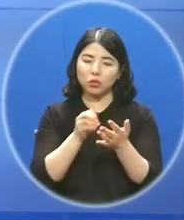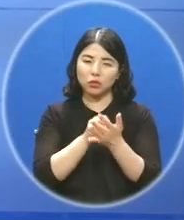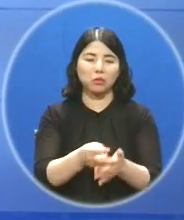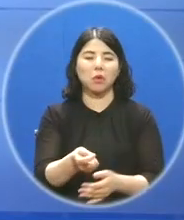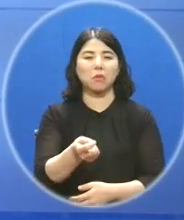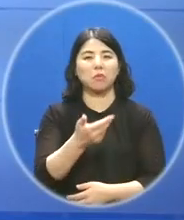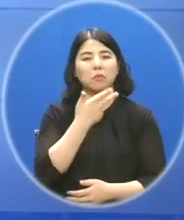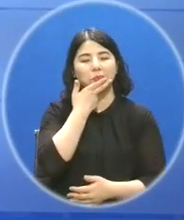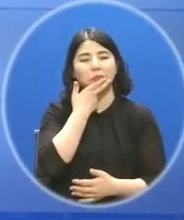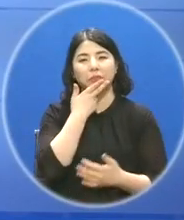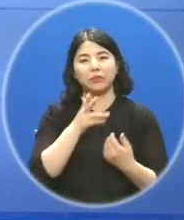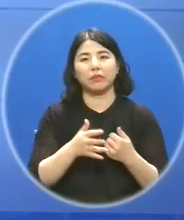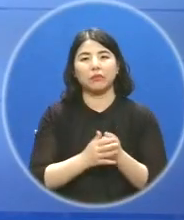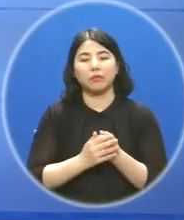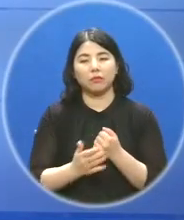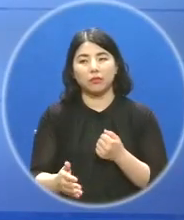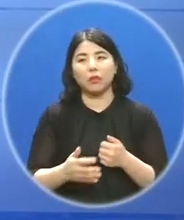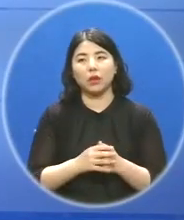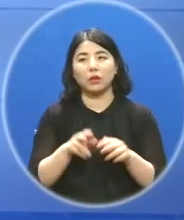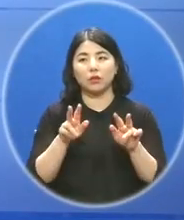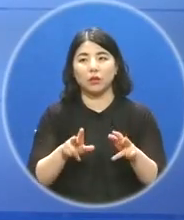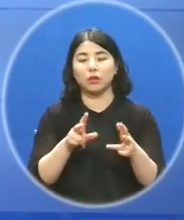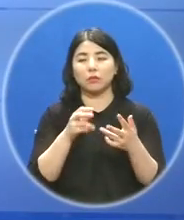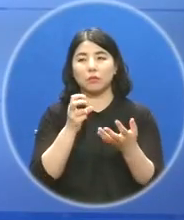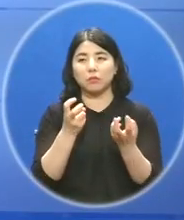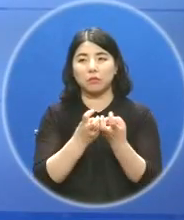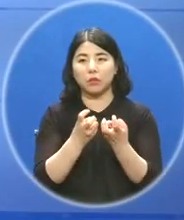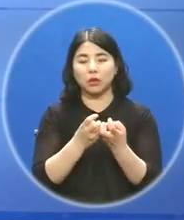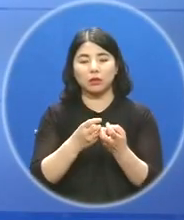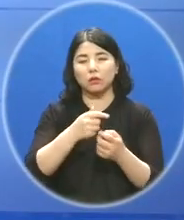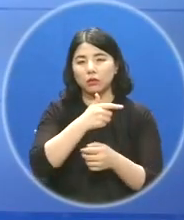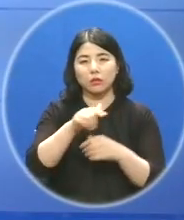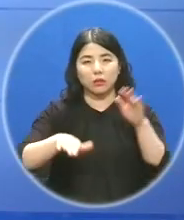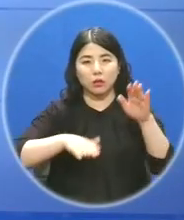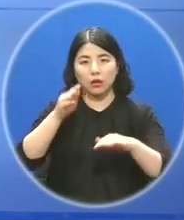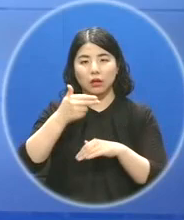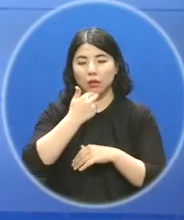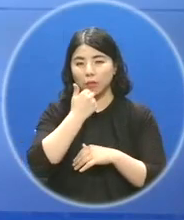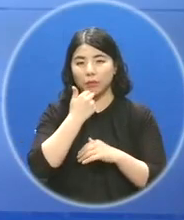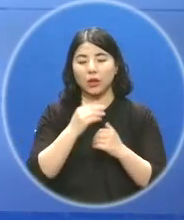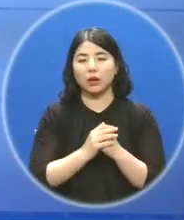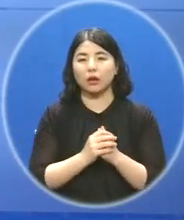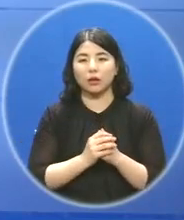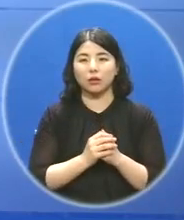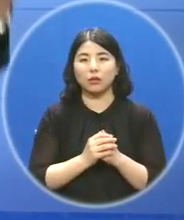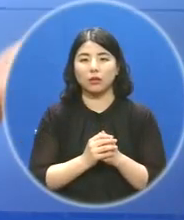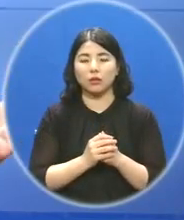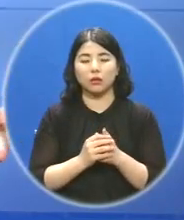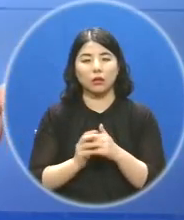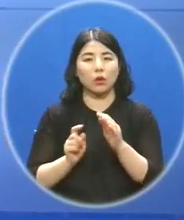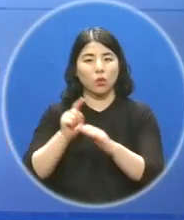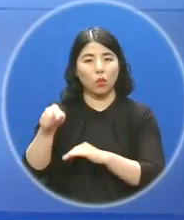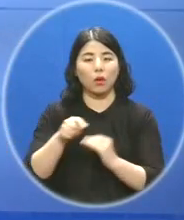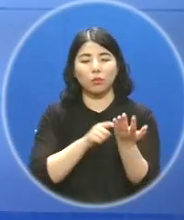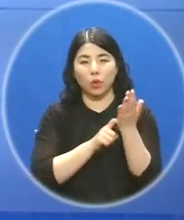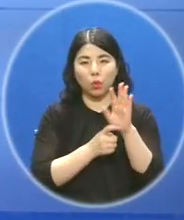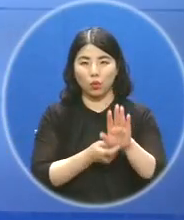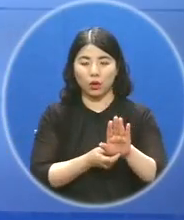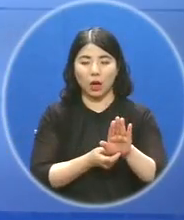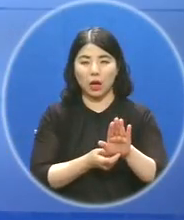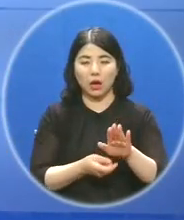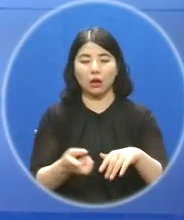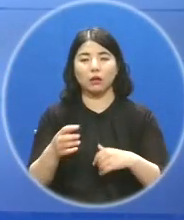때문에 그 지금 방식과 큰 차이는 없다. 네. 다만 이제 그 좀 그 외부에 공개되고 그